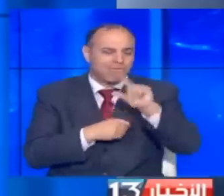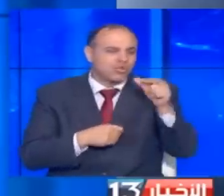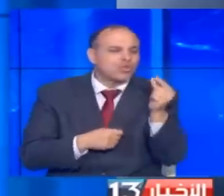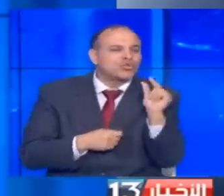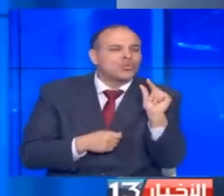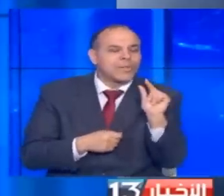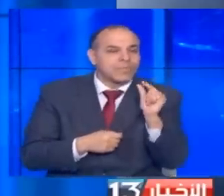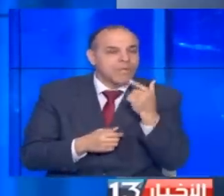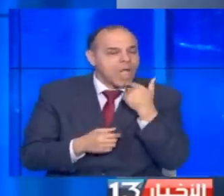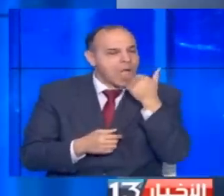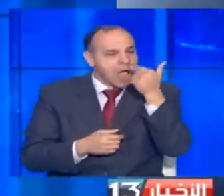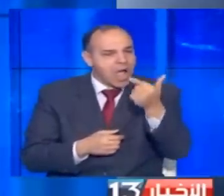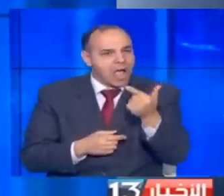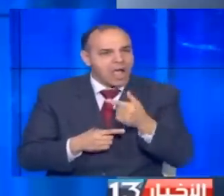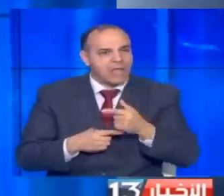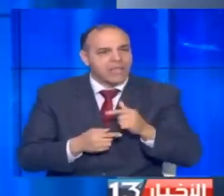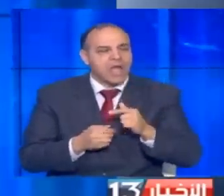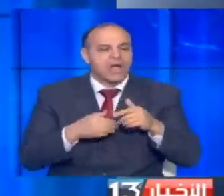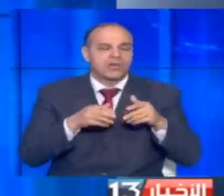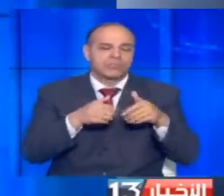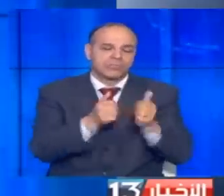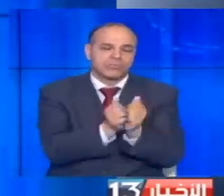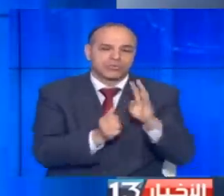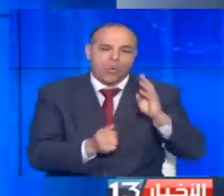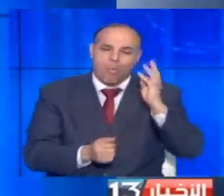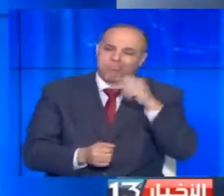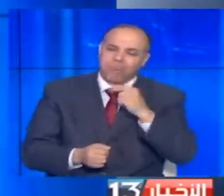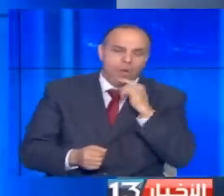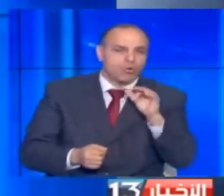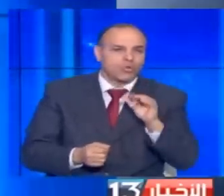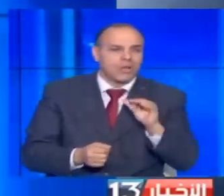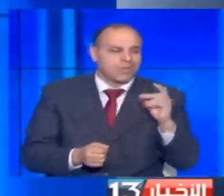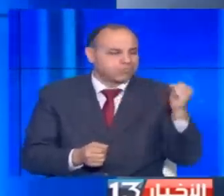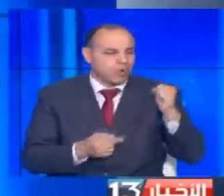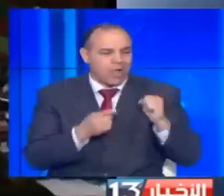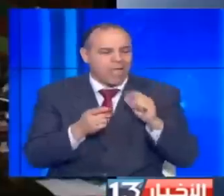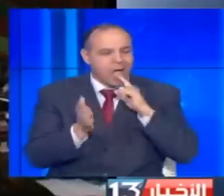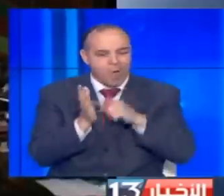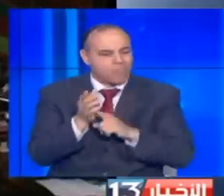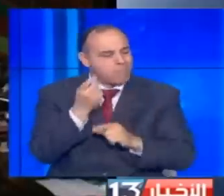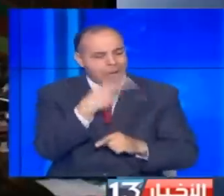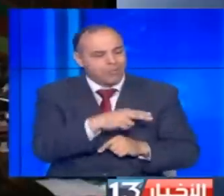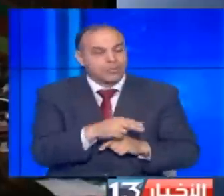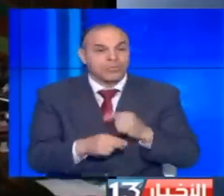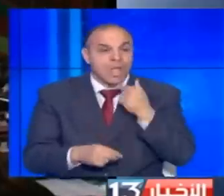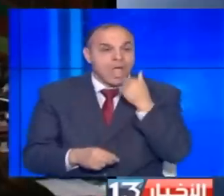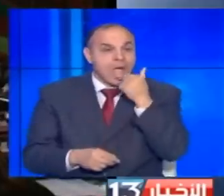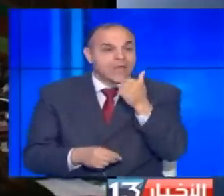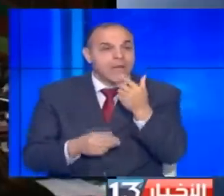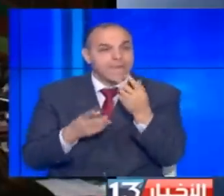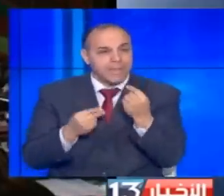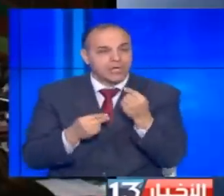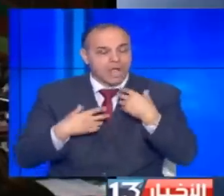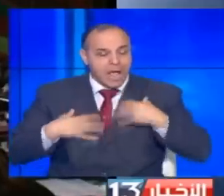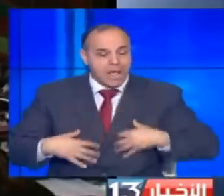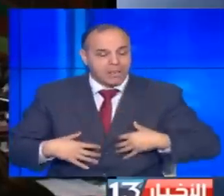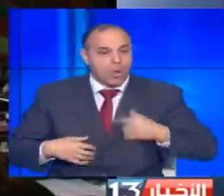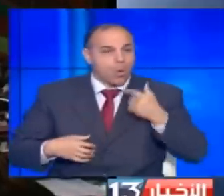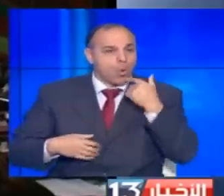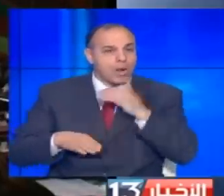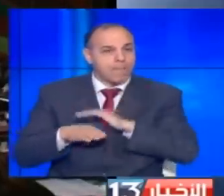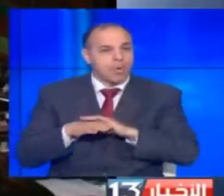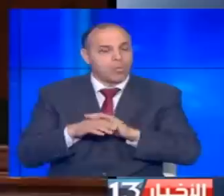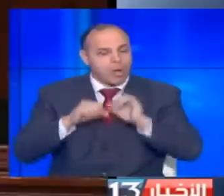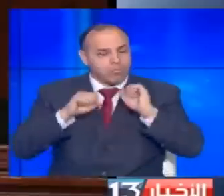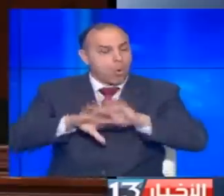وقد عبرت الجبهه الشعبيه عن رفض الكتله الشديد لهذا القانون وتطرق عدد من النواب الى موضوع